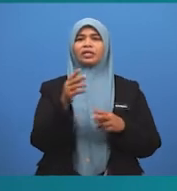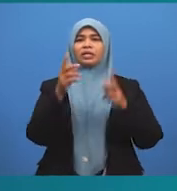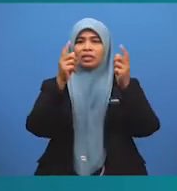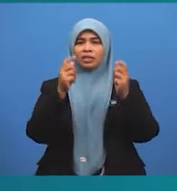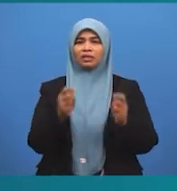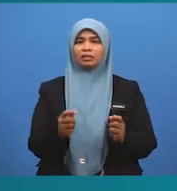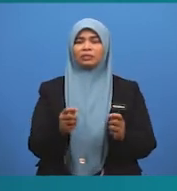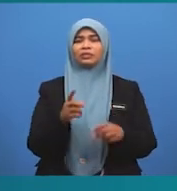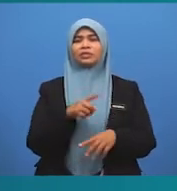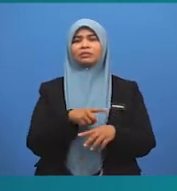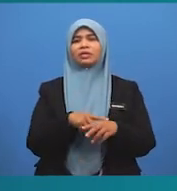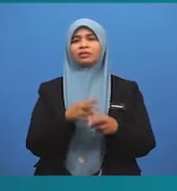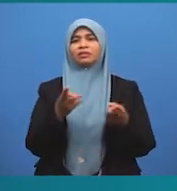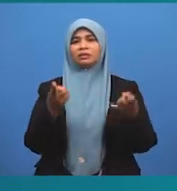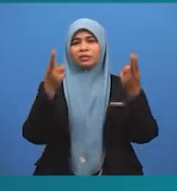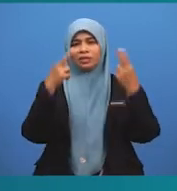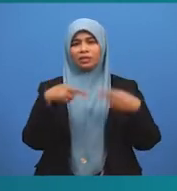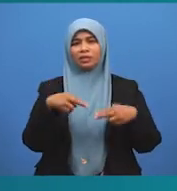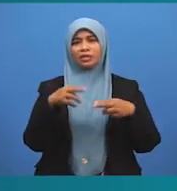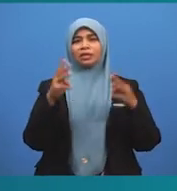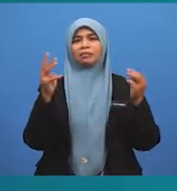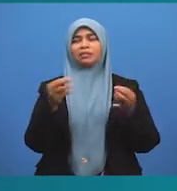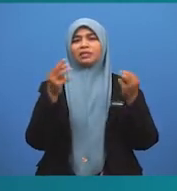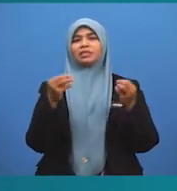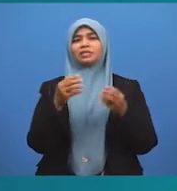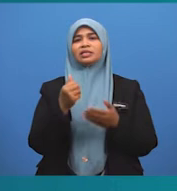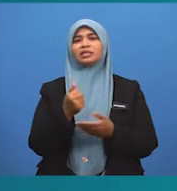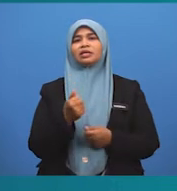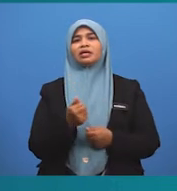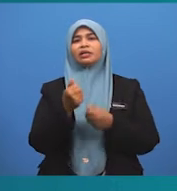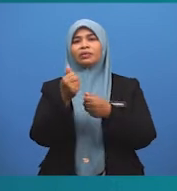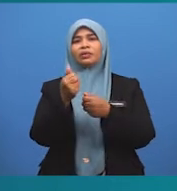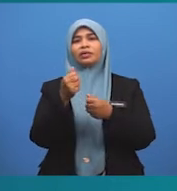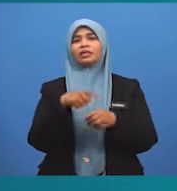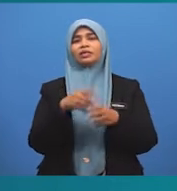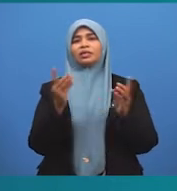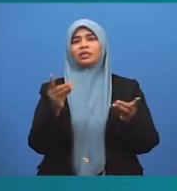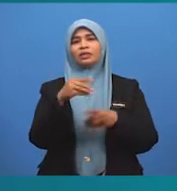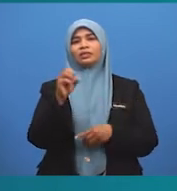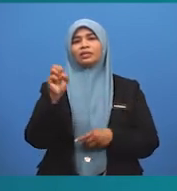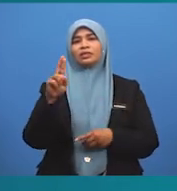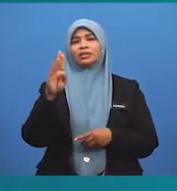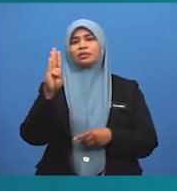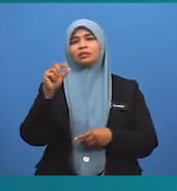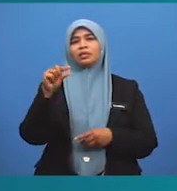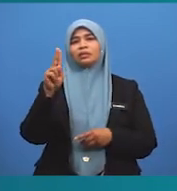dan tetamu semasa menghadiri majlis anugerah di Dewan